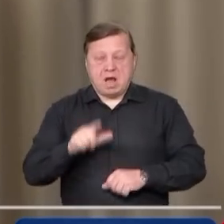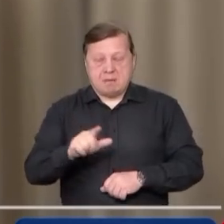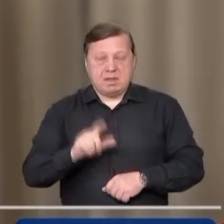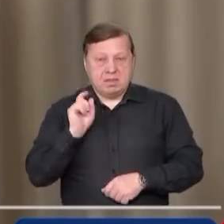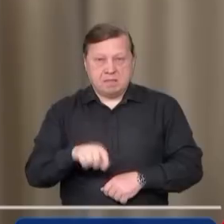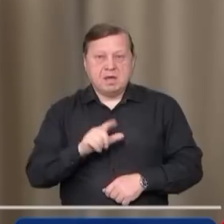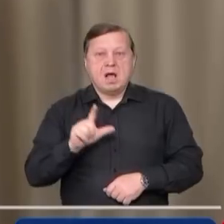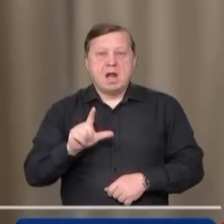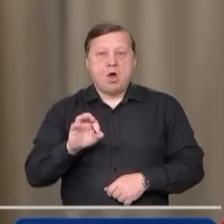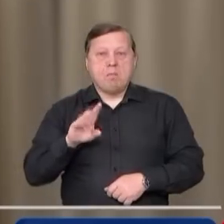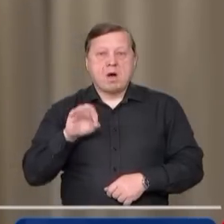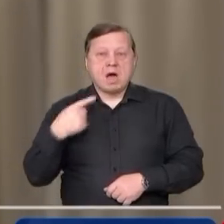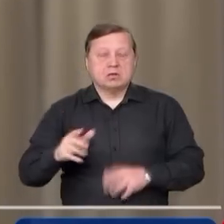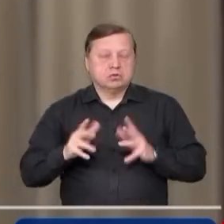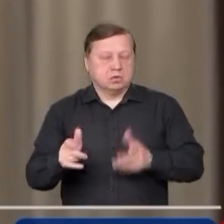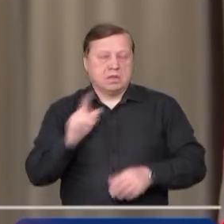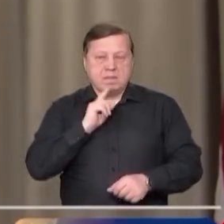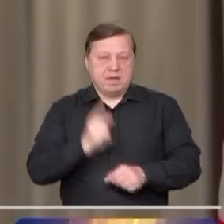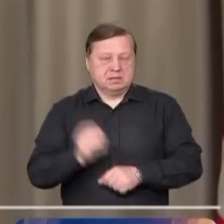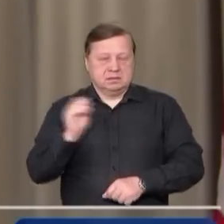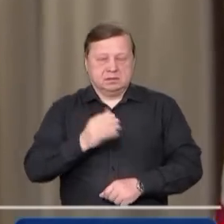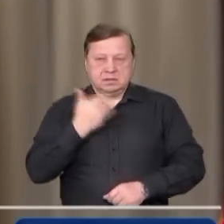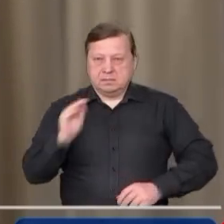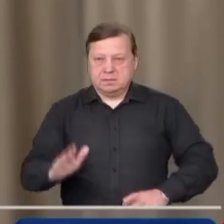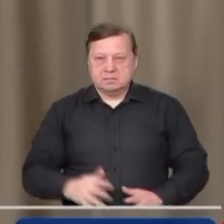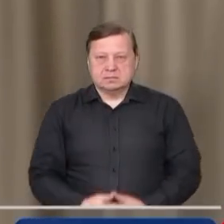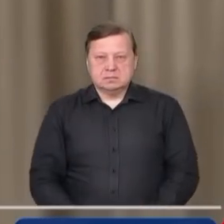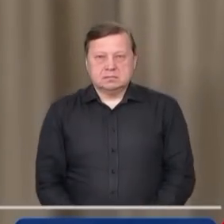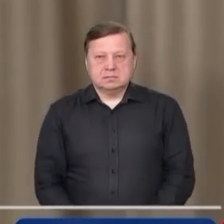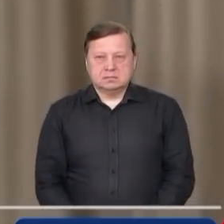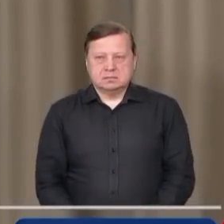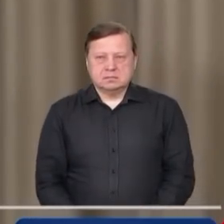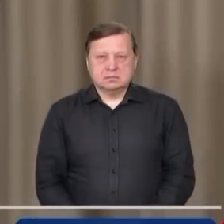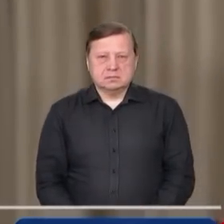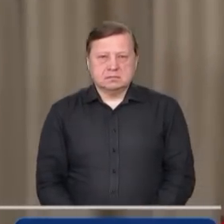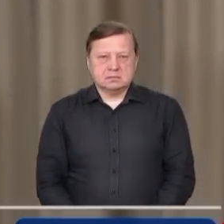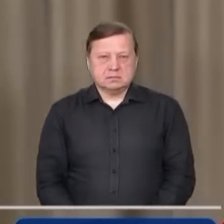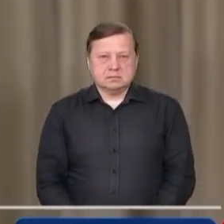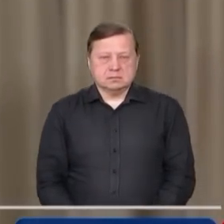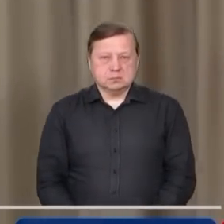Leopardów nie podjęto decyzji.